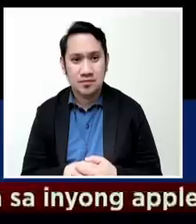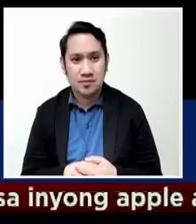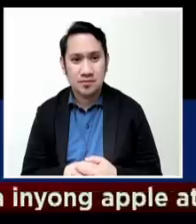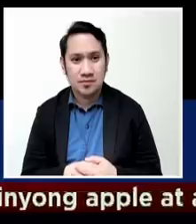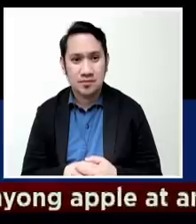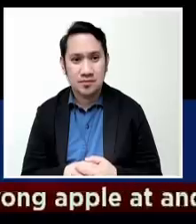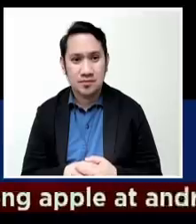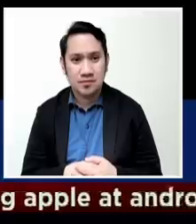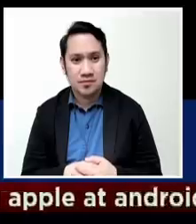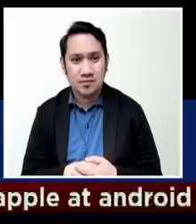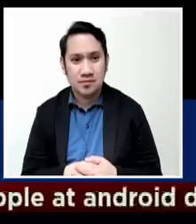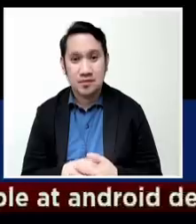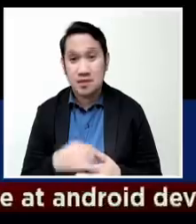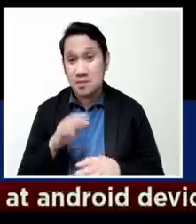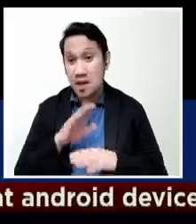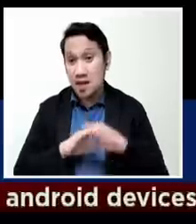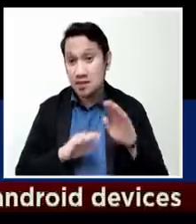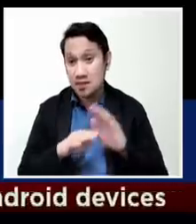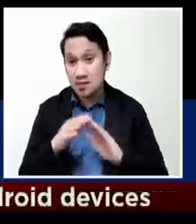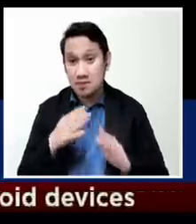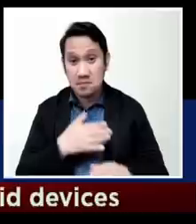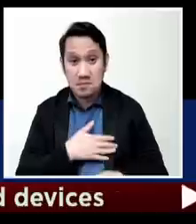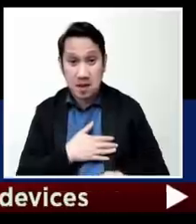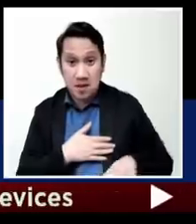Hands in My Pocket.